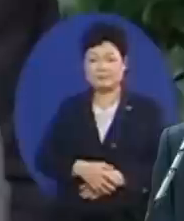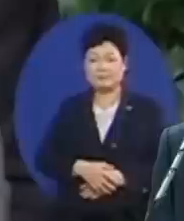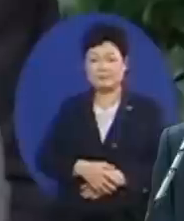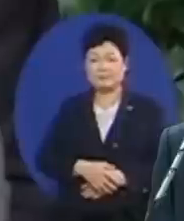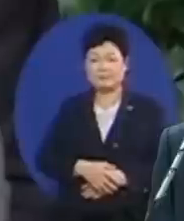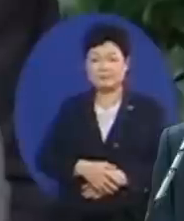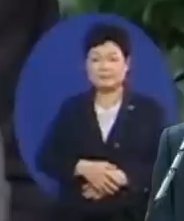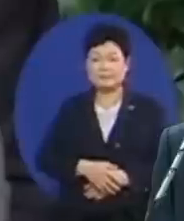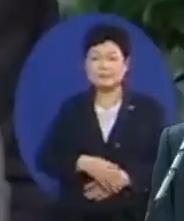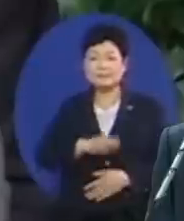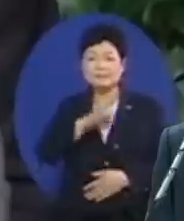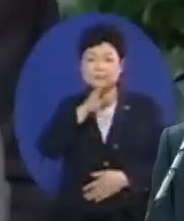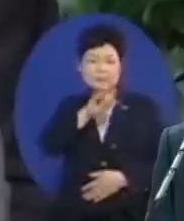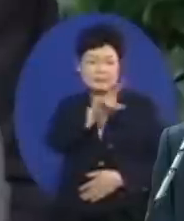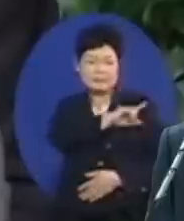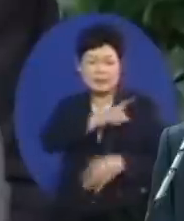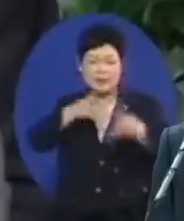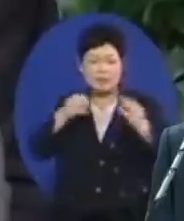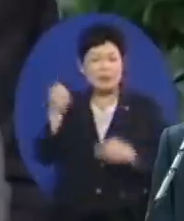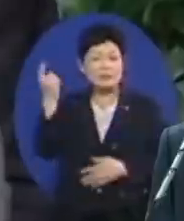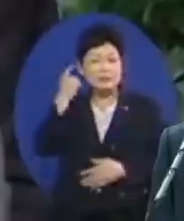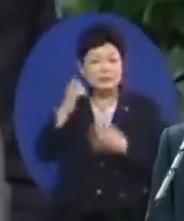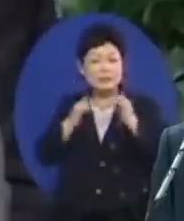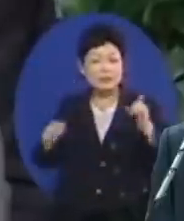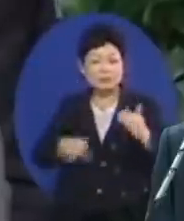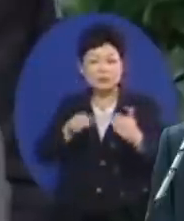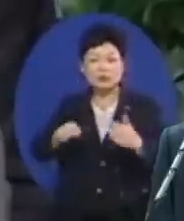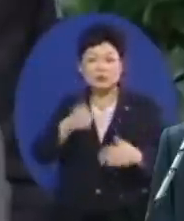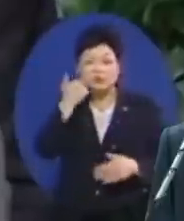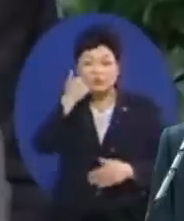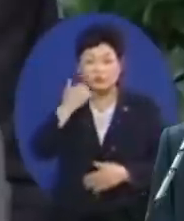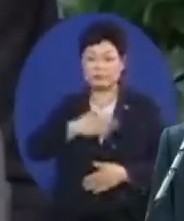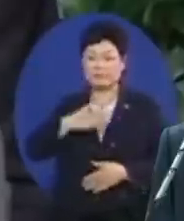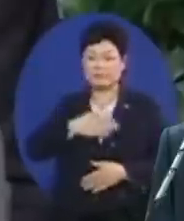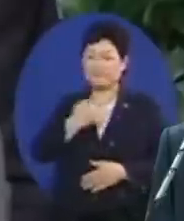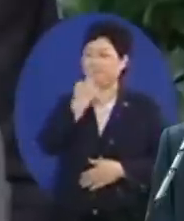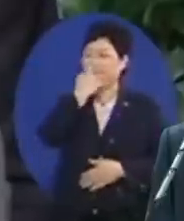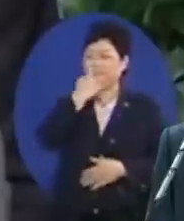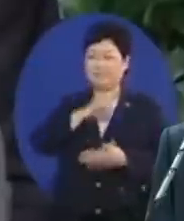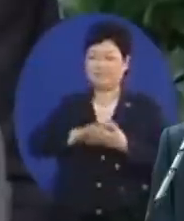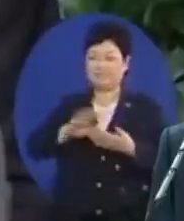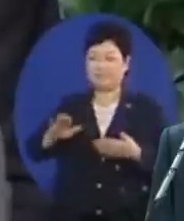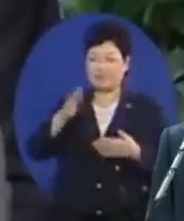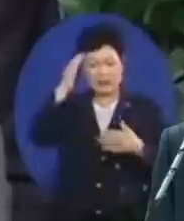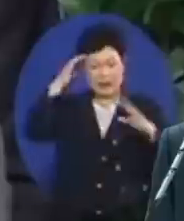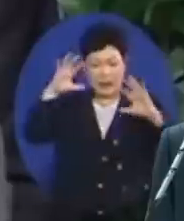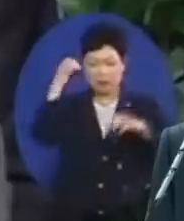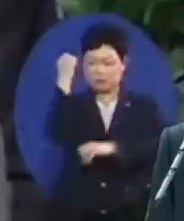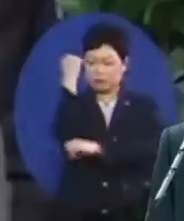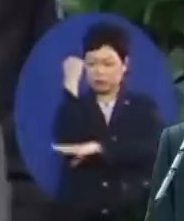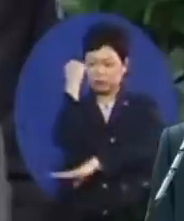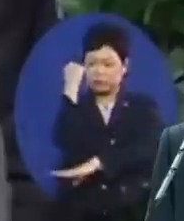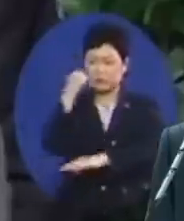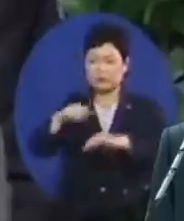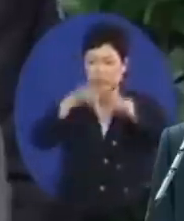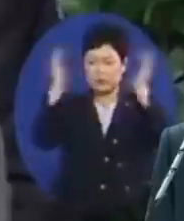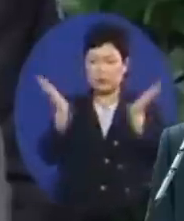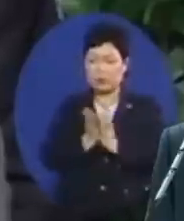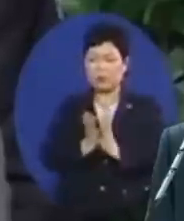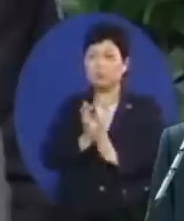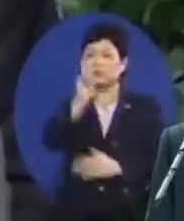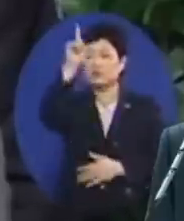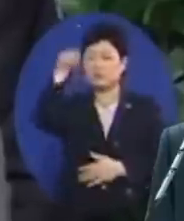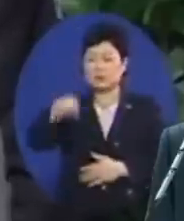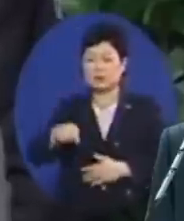그런 소리를 제일 많이 들은 사람 중에 한 사람이 접니다. 왜냐하면 한국을 중심으로 해서 온 천하